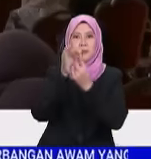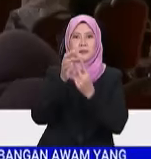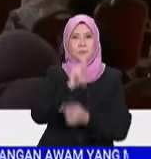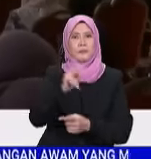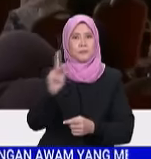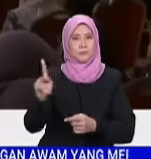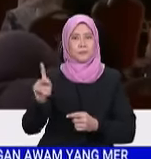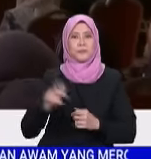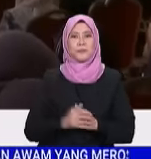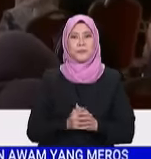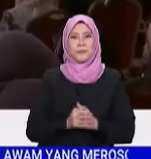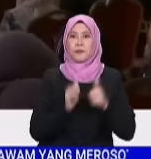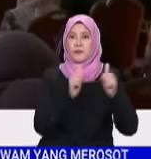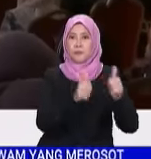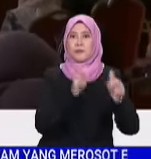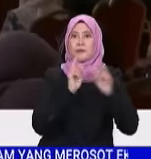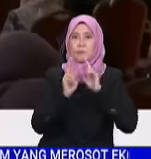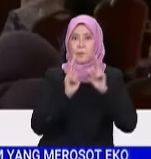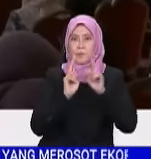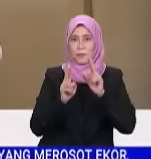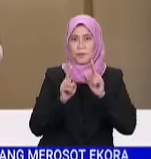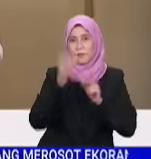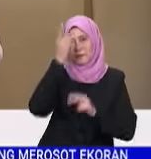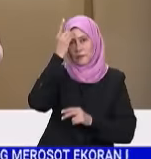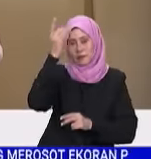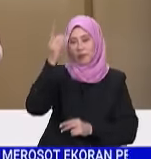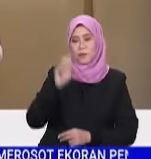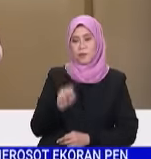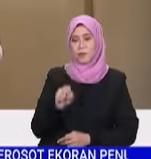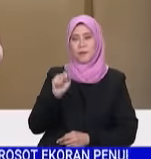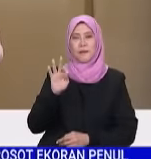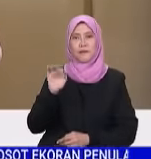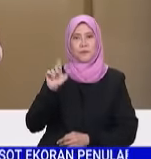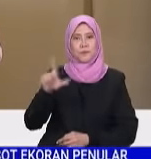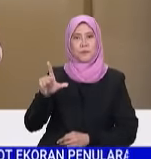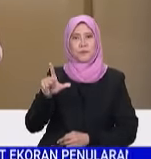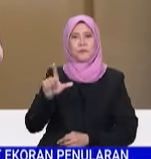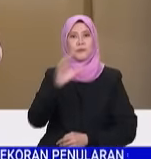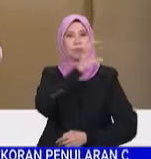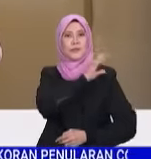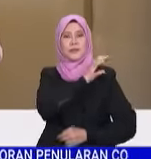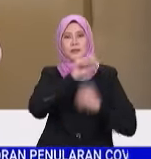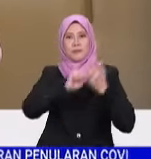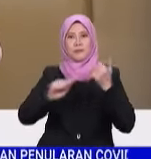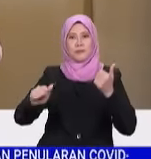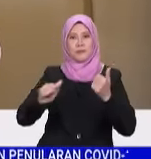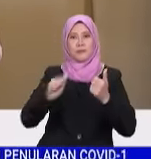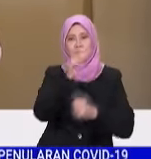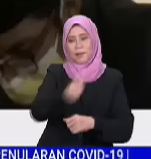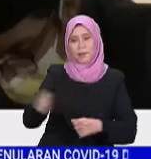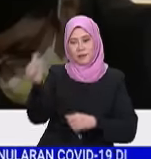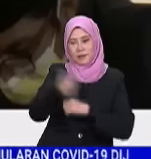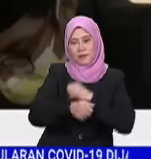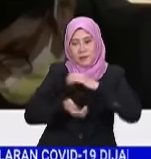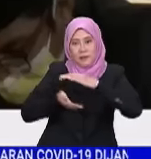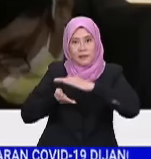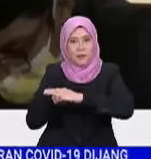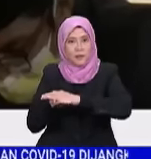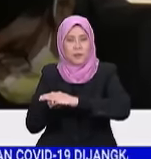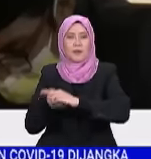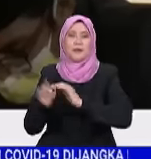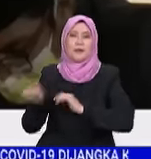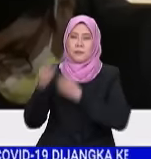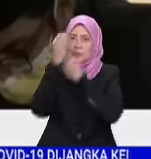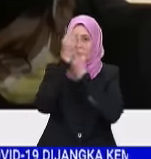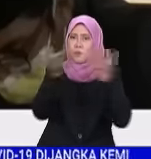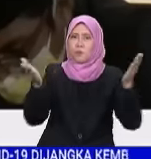Kinabalu terdahulu dalam ucapannya Datuk Haji saifuz zaman merangkap pengerusi jawatankuasa antirasuah jahin memaklumkan